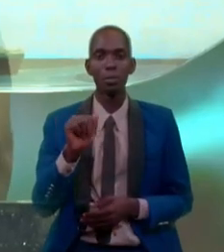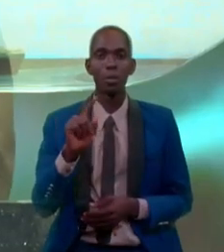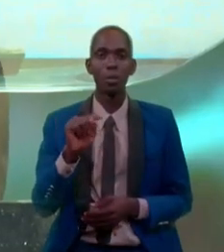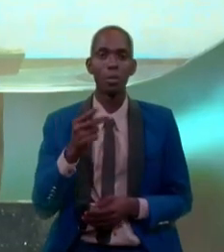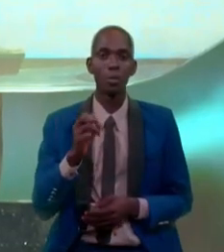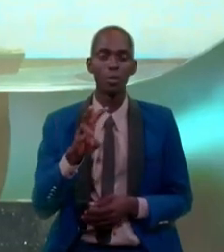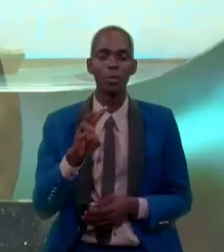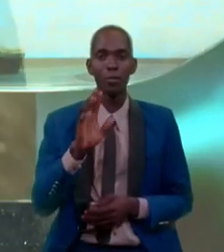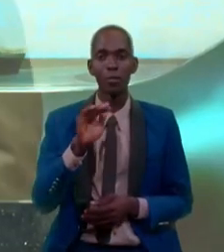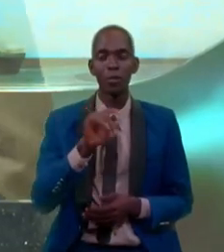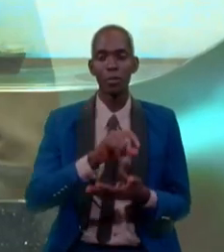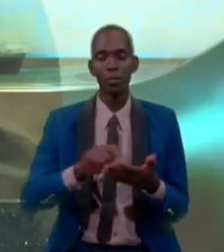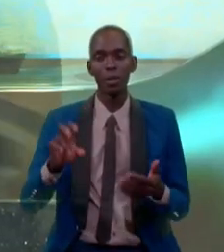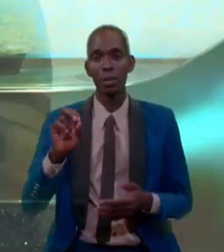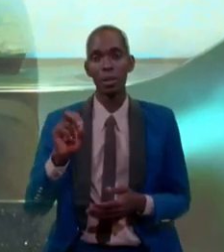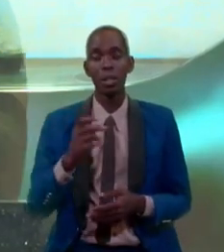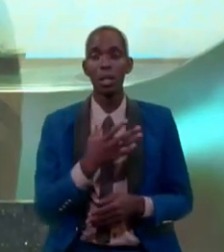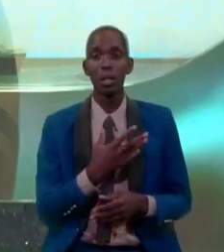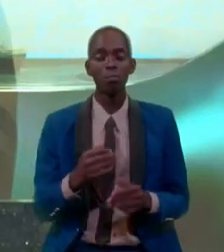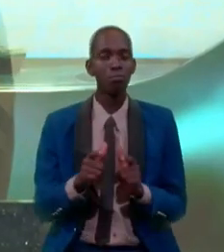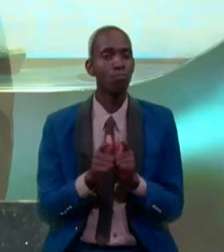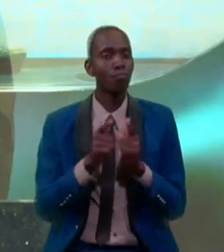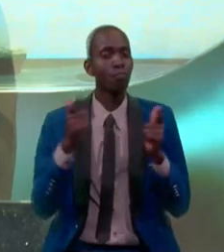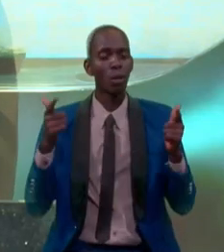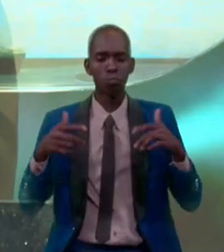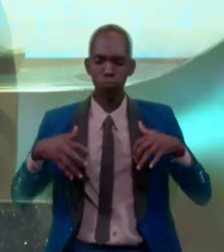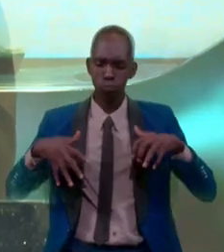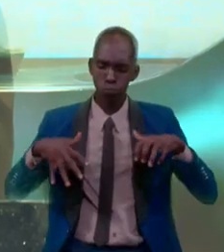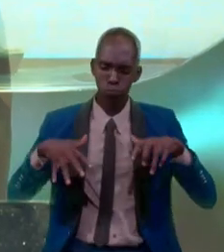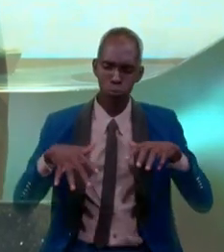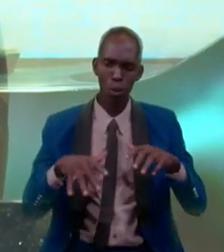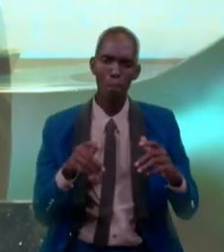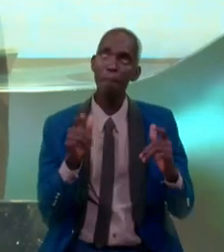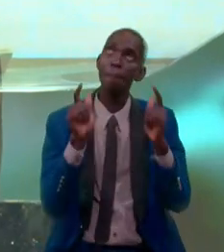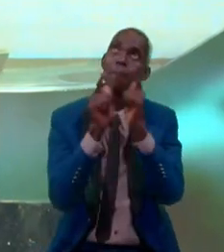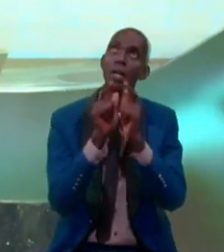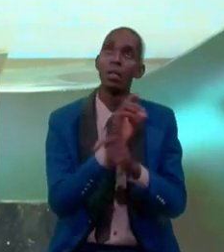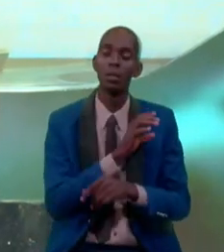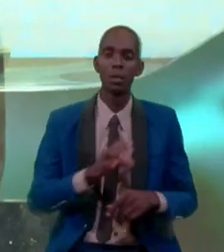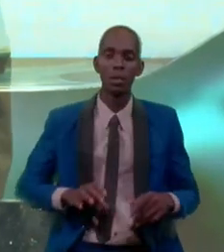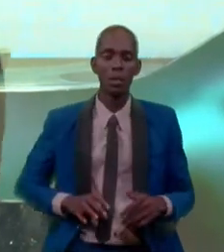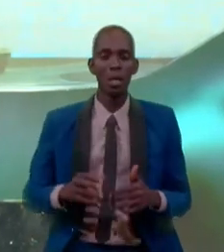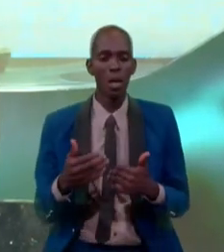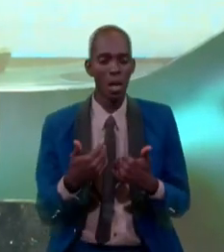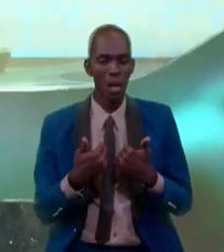Matthieu 15, verset 30. Matthieu 15,